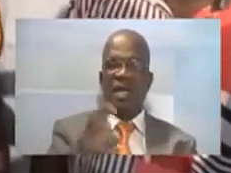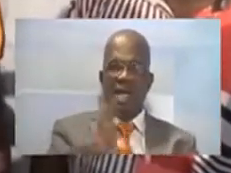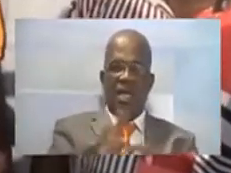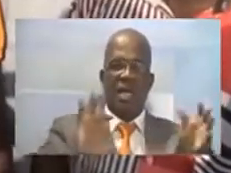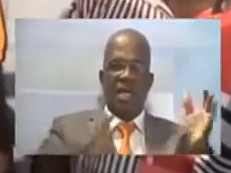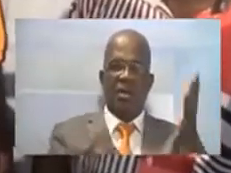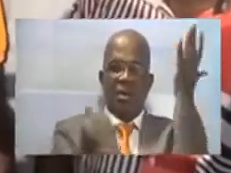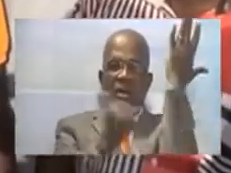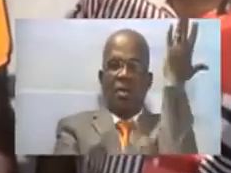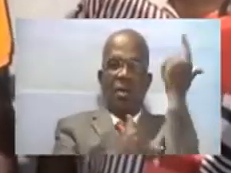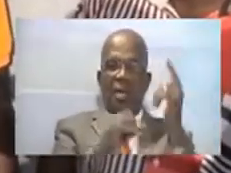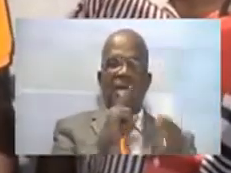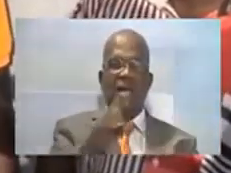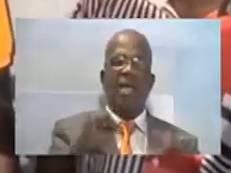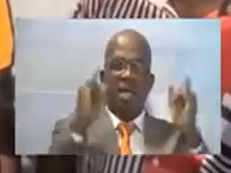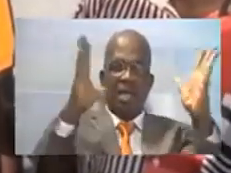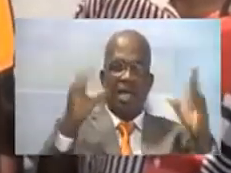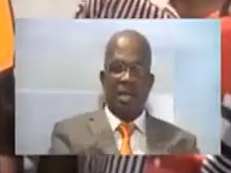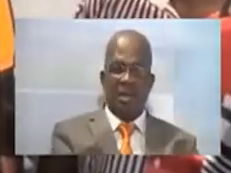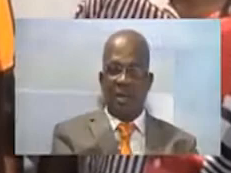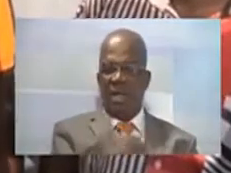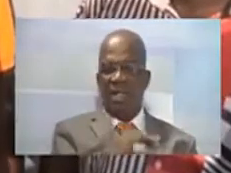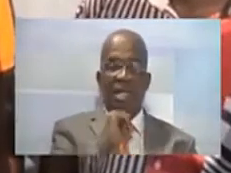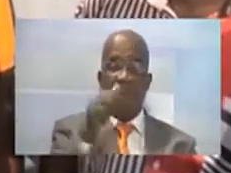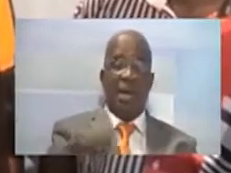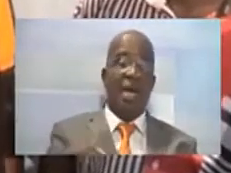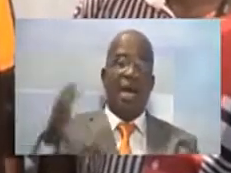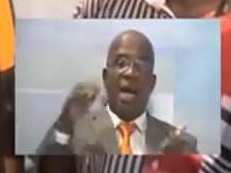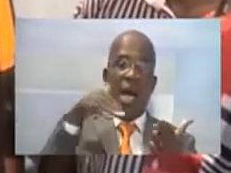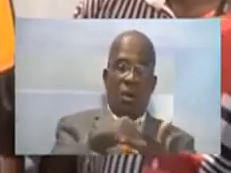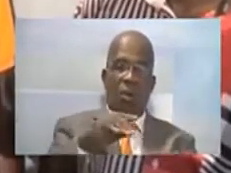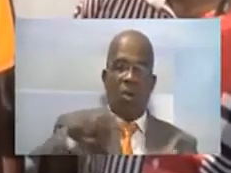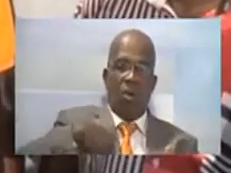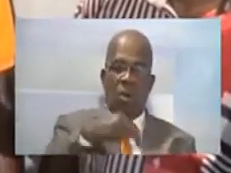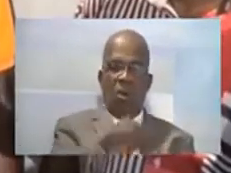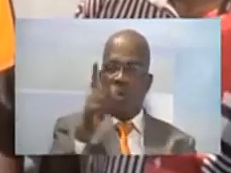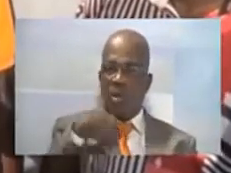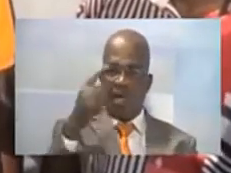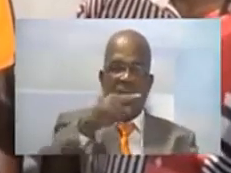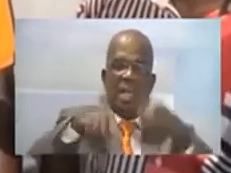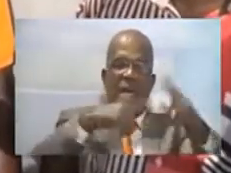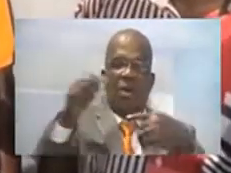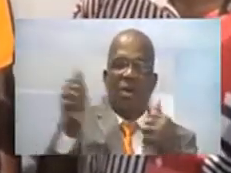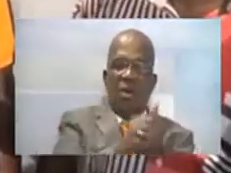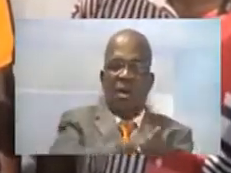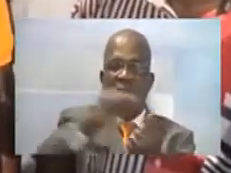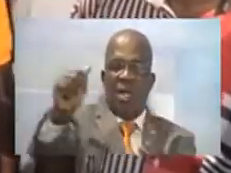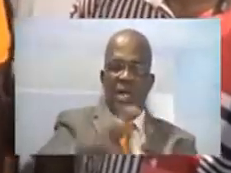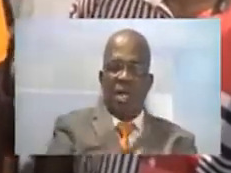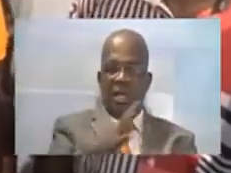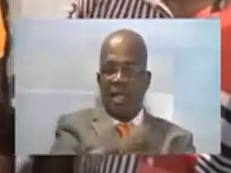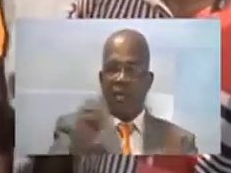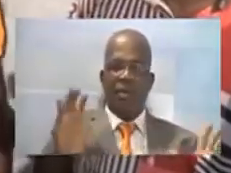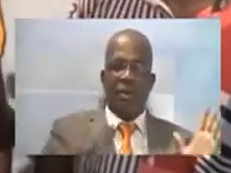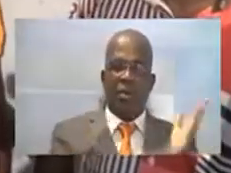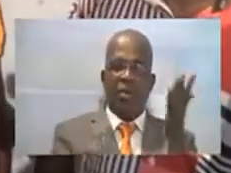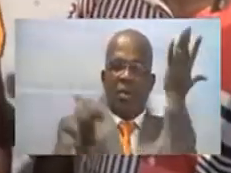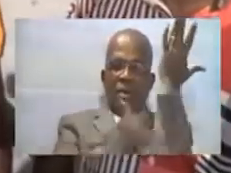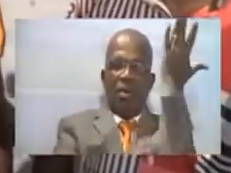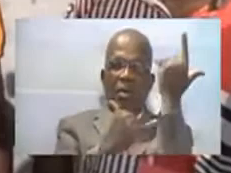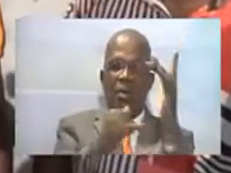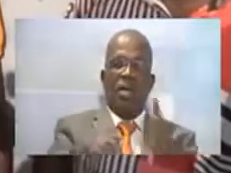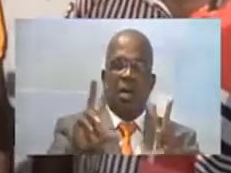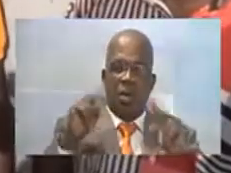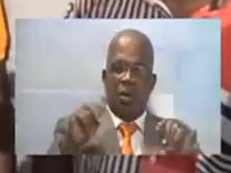avons tout fait pour participer vraiment à mettre un autre pays sur les rails du développement sur les rails de la démocratie caron